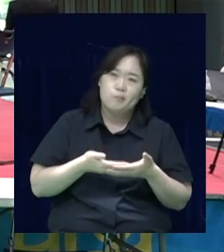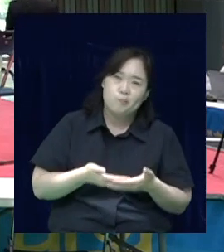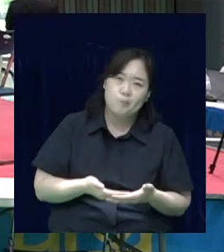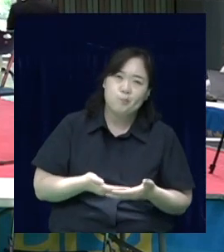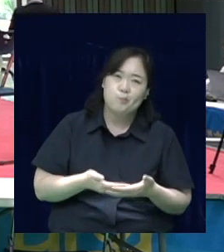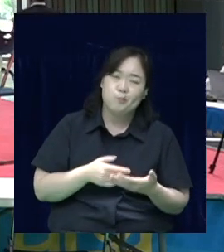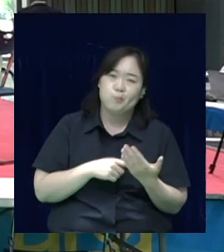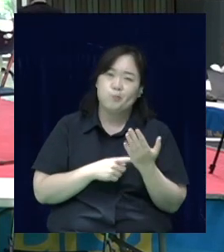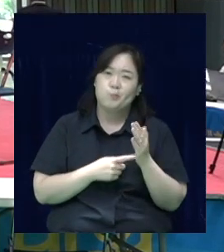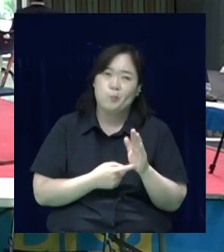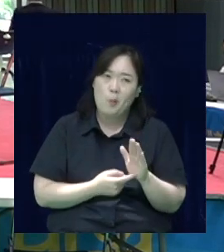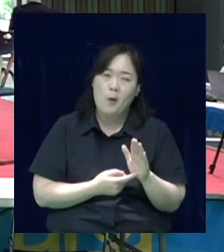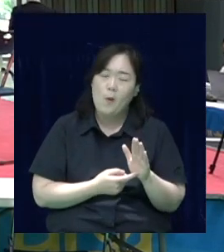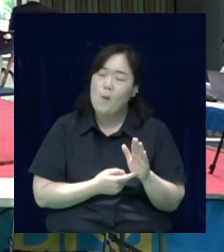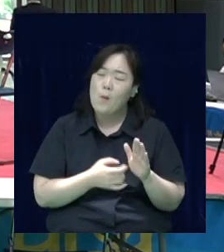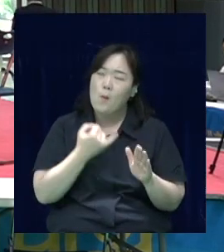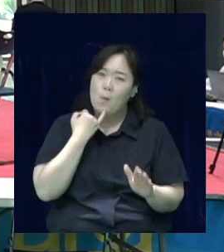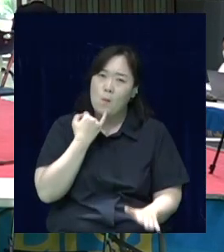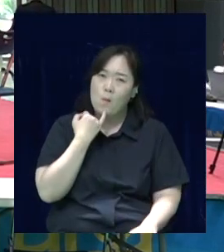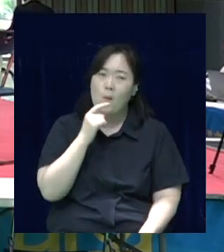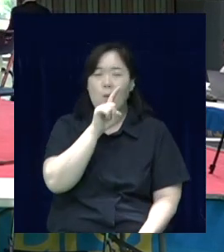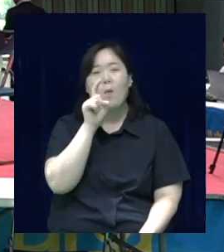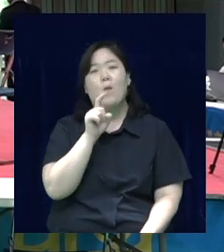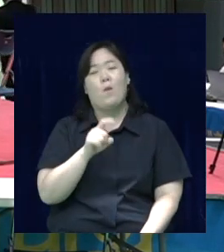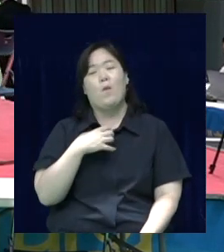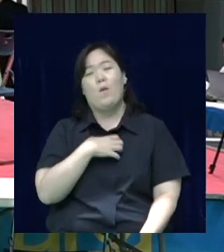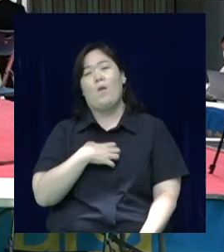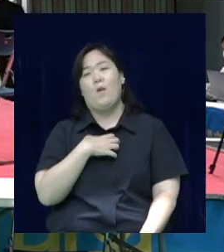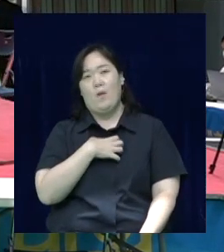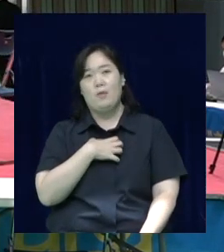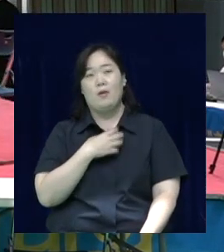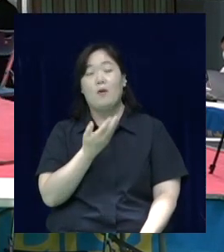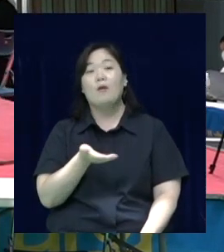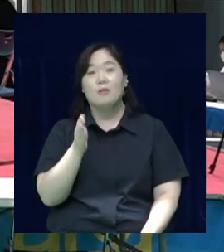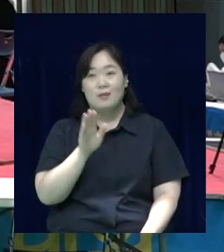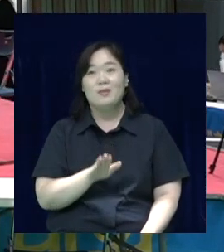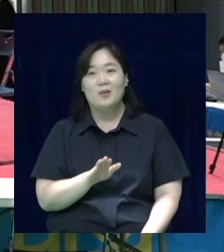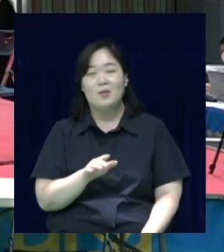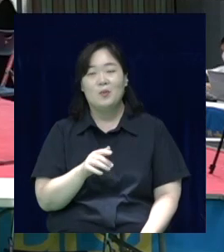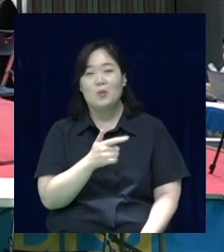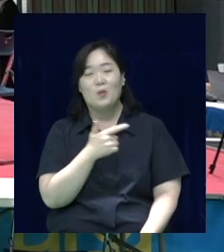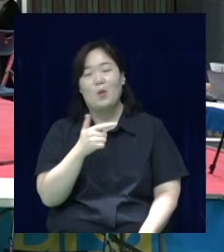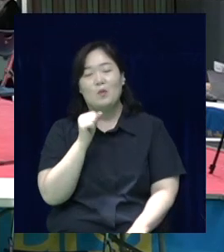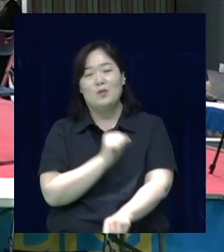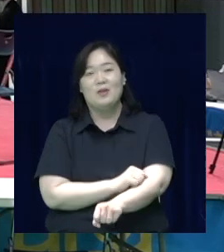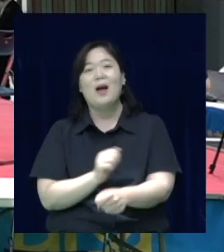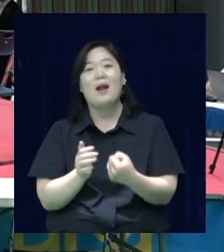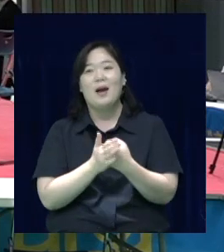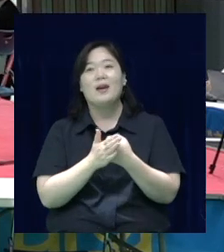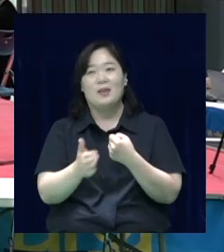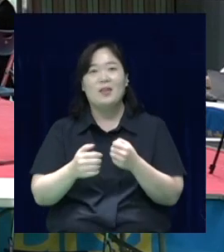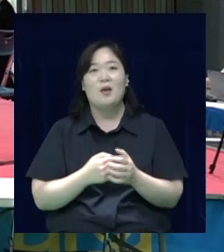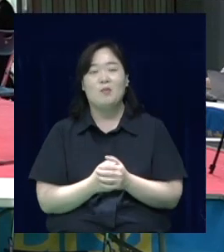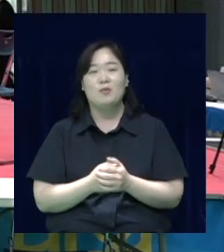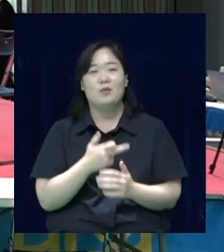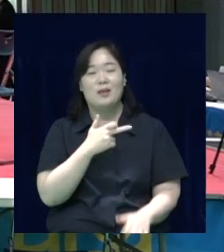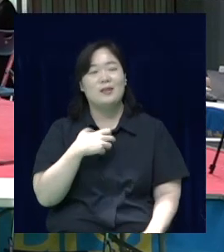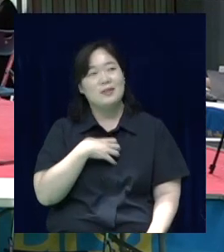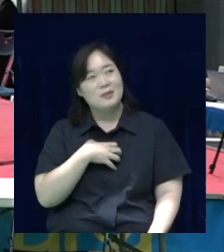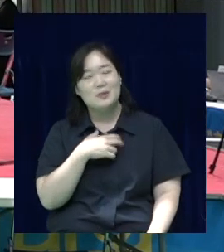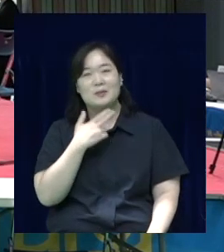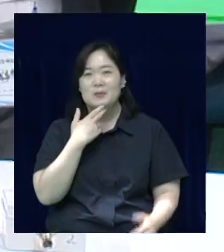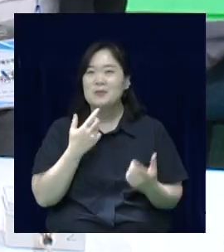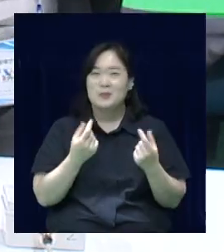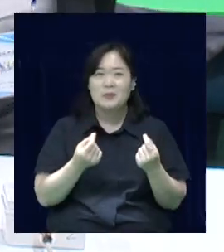펼칠 수 있을까가 조금은 이제 걱정스러운 부분인데 사실 그래도 뭐 워낙 잘하는 선수잖아요. 예, 우리나라 뭐 간판 선수이기 때문에 네.